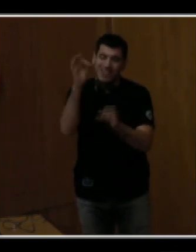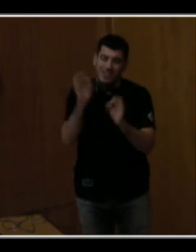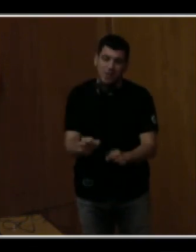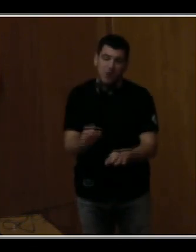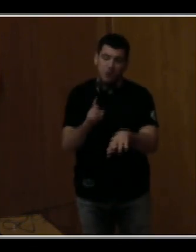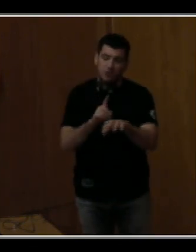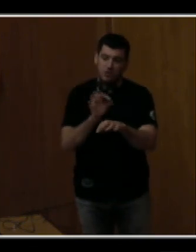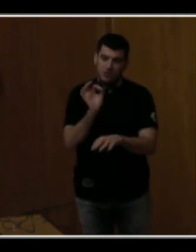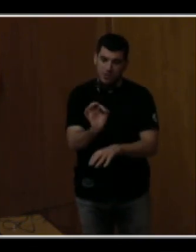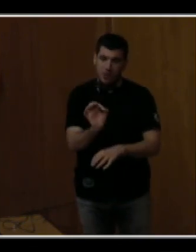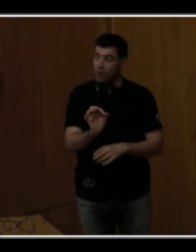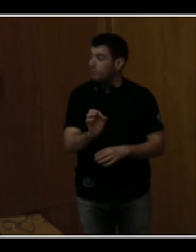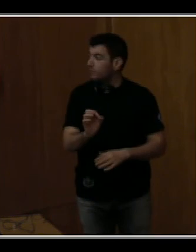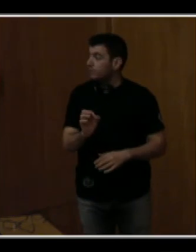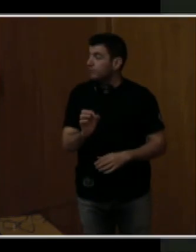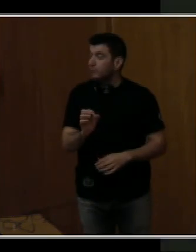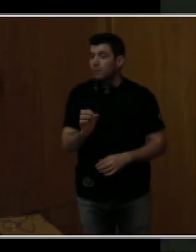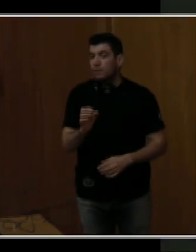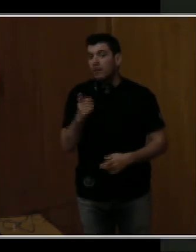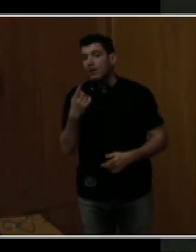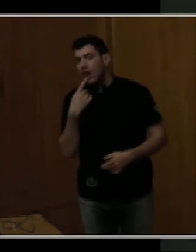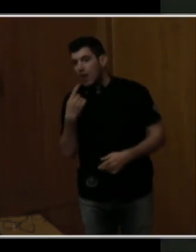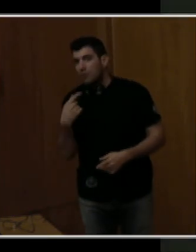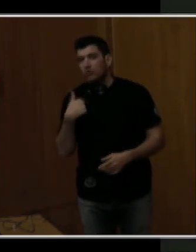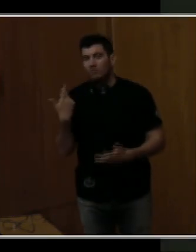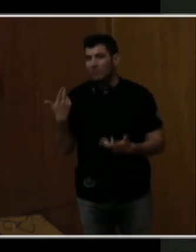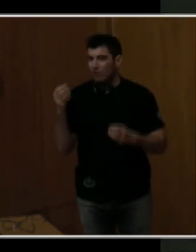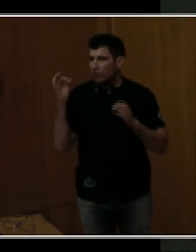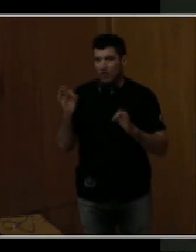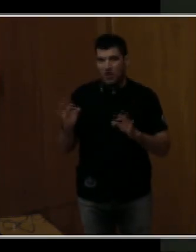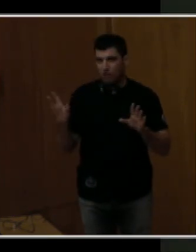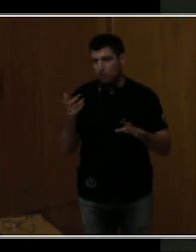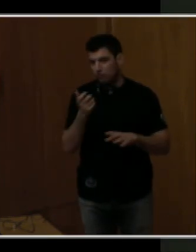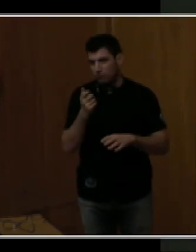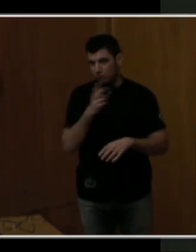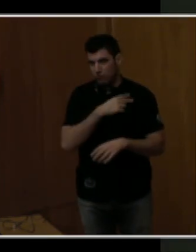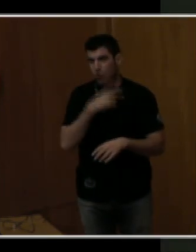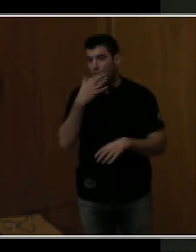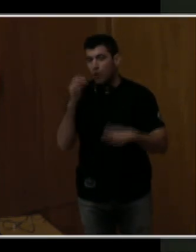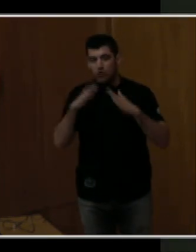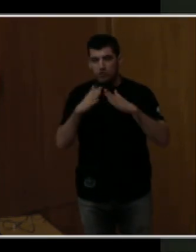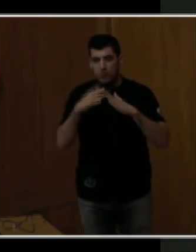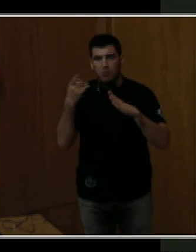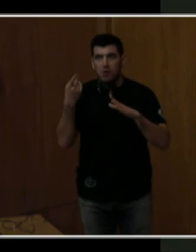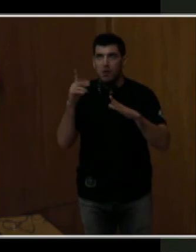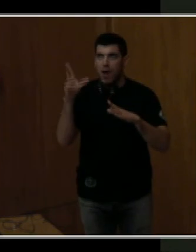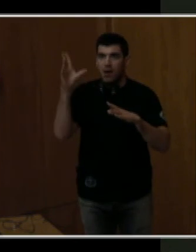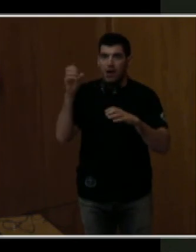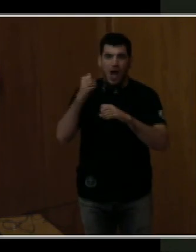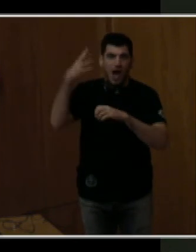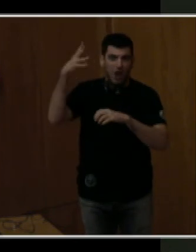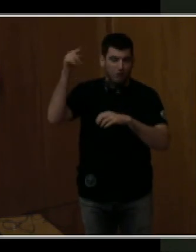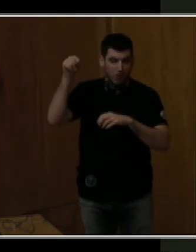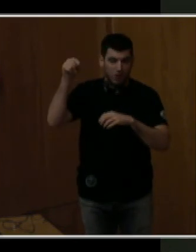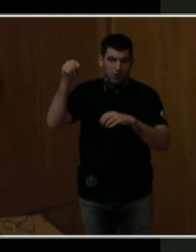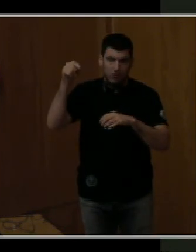κάποιος, δεν πρέπει να είναι ακριβώς έτσι η κατάσταση, γιατί σπίτι μας, για παράδειγμα, όταν ανάβουμε το φως τη νύχτα, το εγκλωβίζουμε στο δικό μας δωμάτιο. Ο γείτονας μπορεί να κοιμηθεί, παρόλο